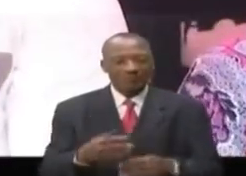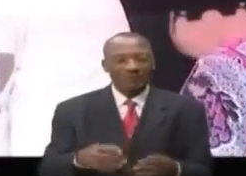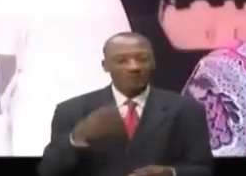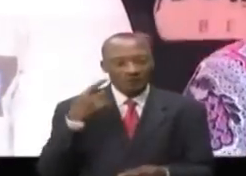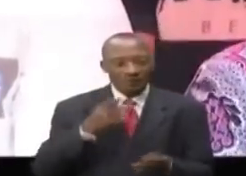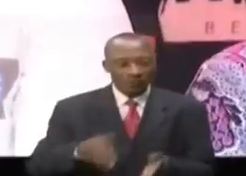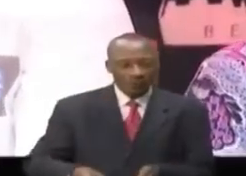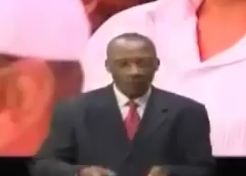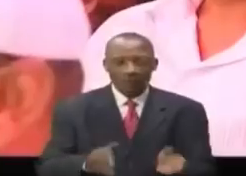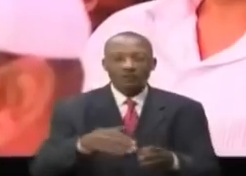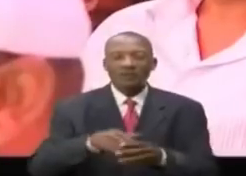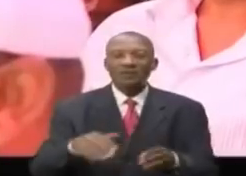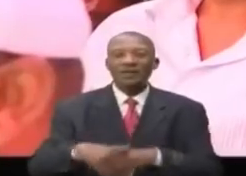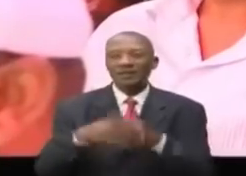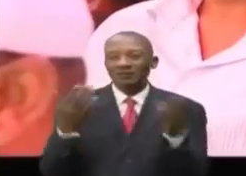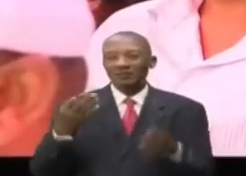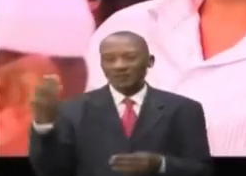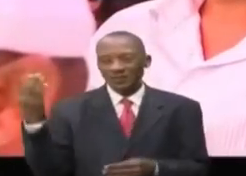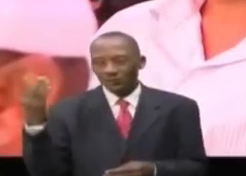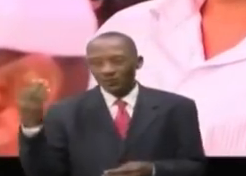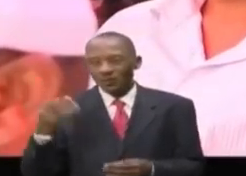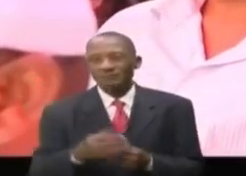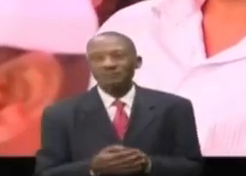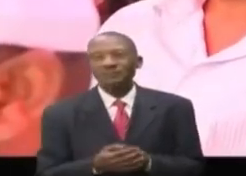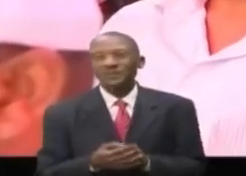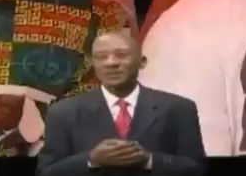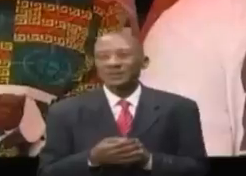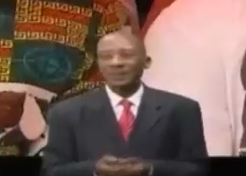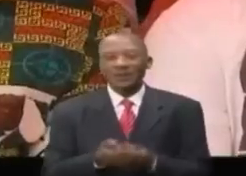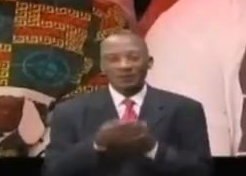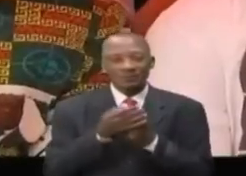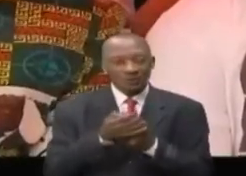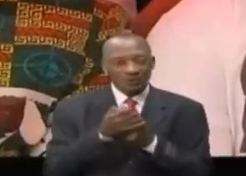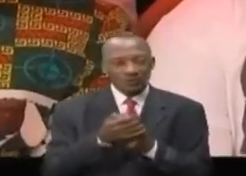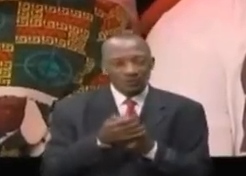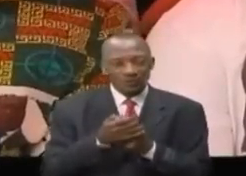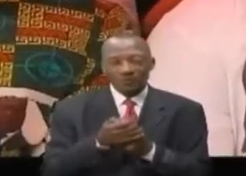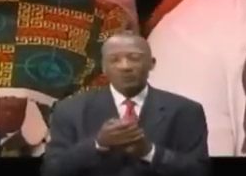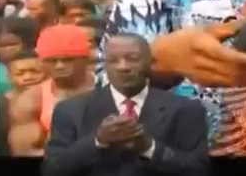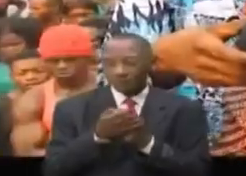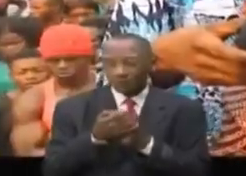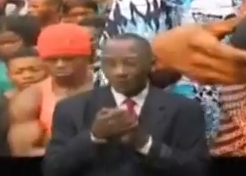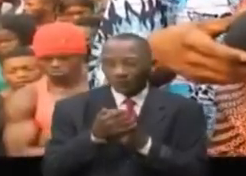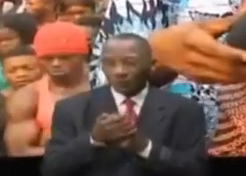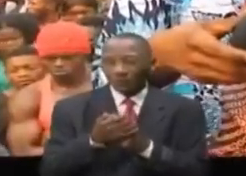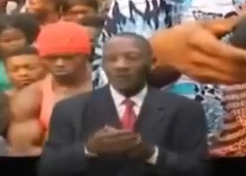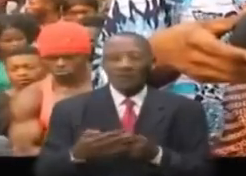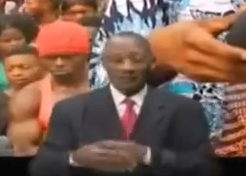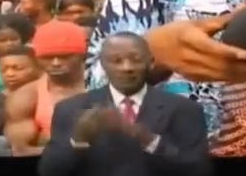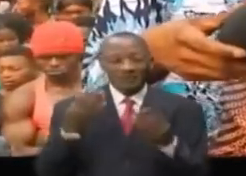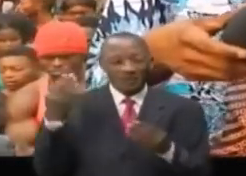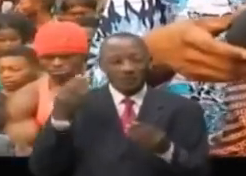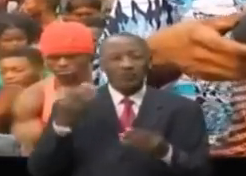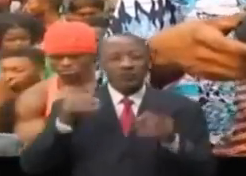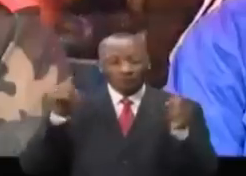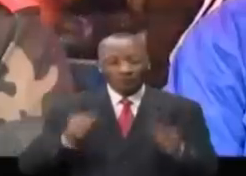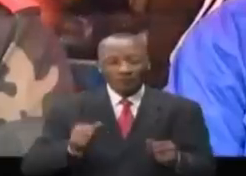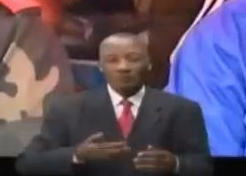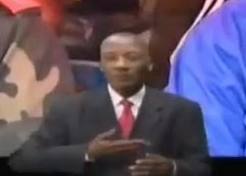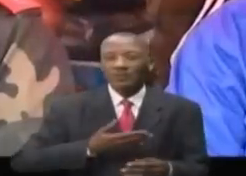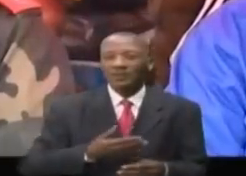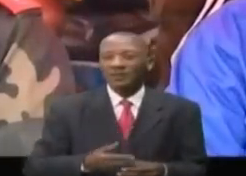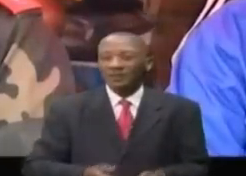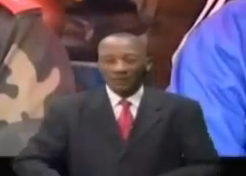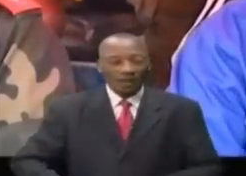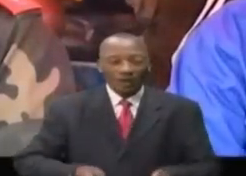Kikwit. L'implication de Claude Ibalanki et Colomba pour désenclaver ces coins est saluée par tous. En effet, Excellence,